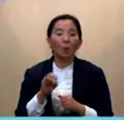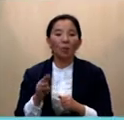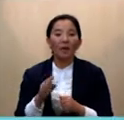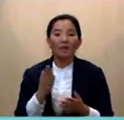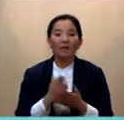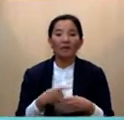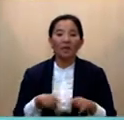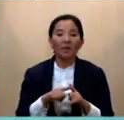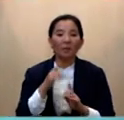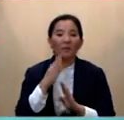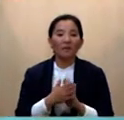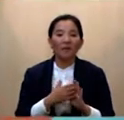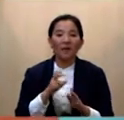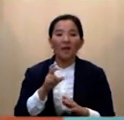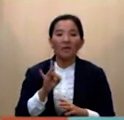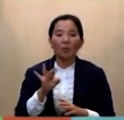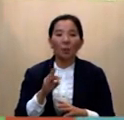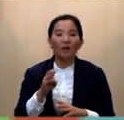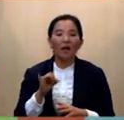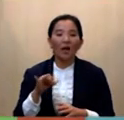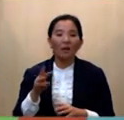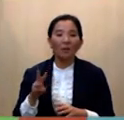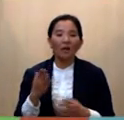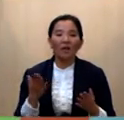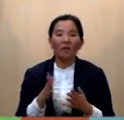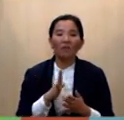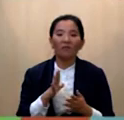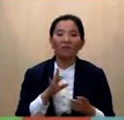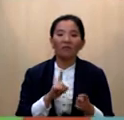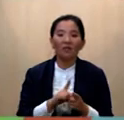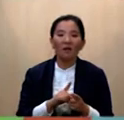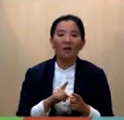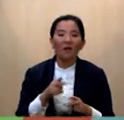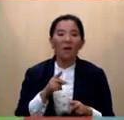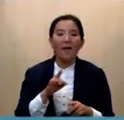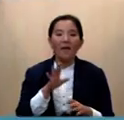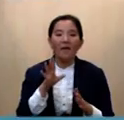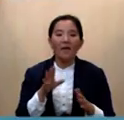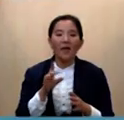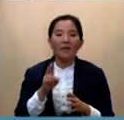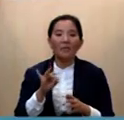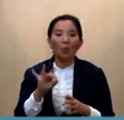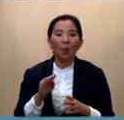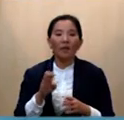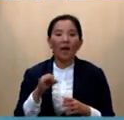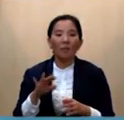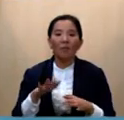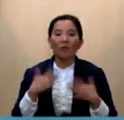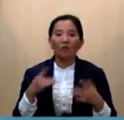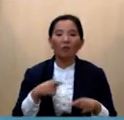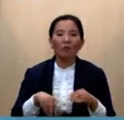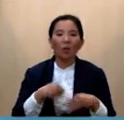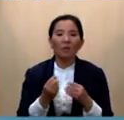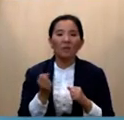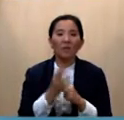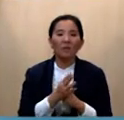понятия как extra time это когда кубковые stretchy идут extra time в большом футболе дается 15 минут каждый